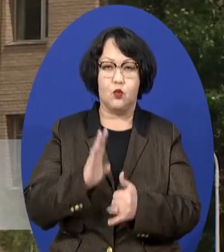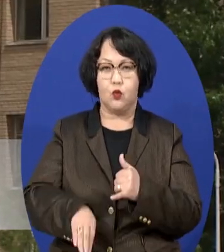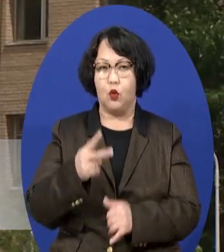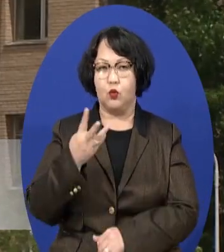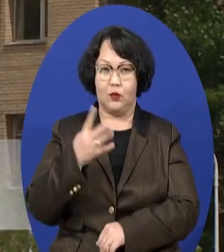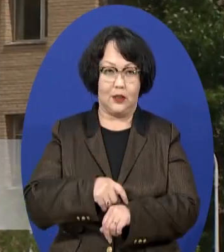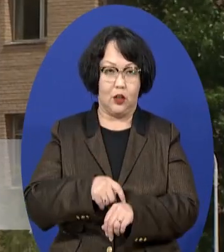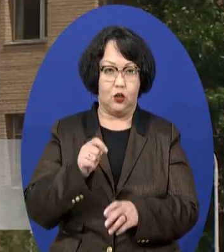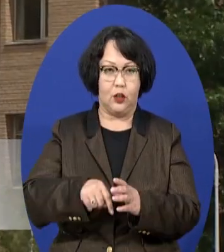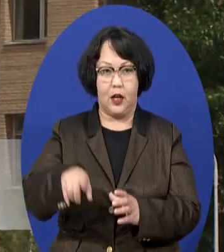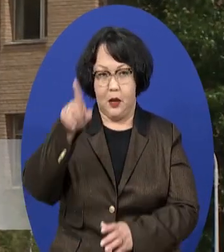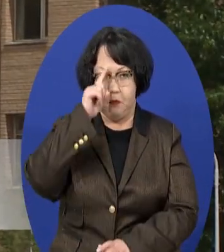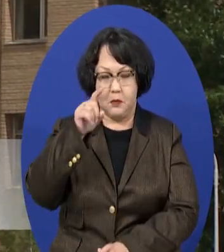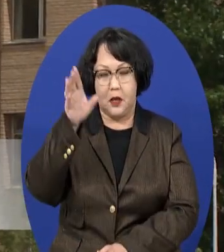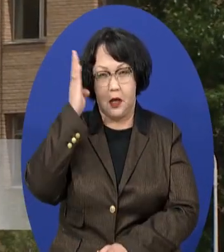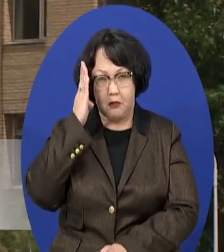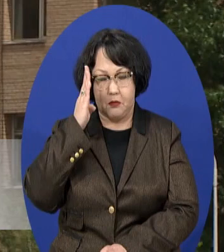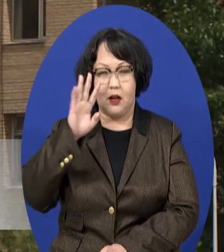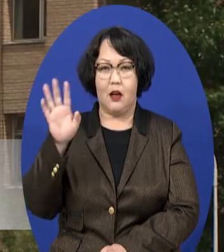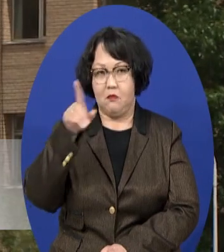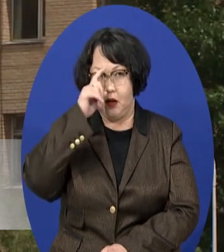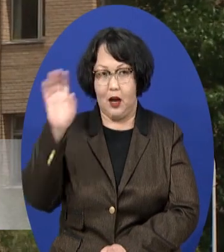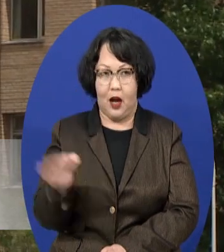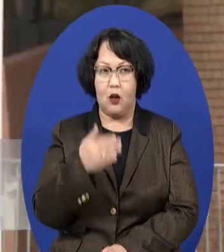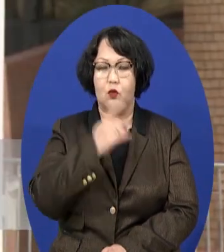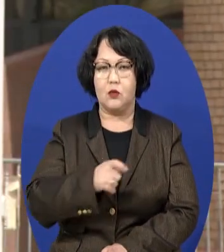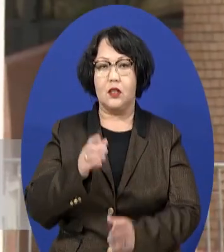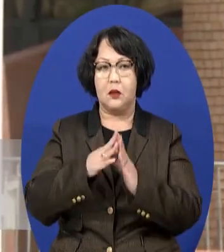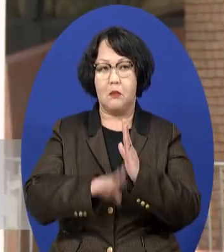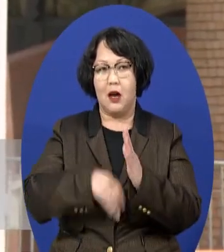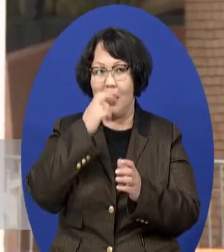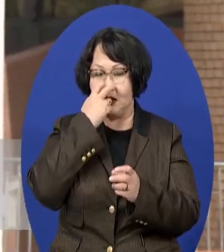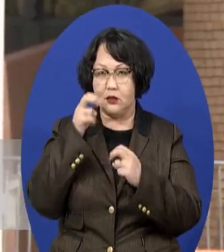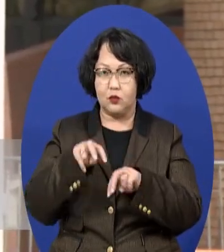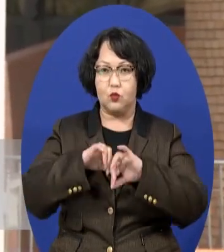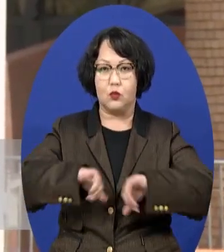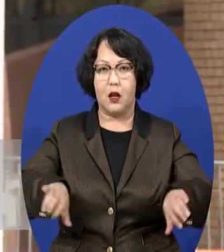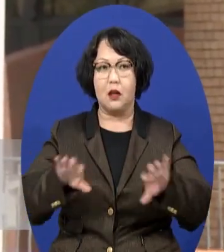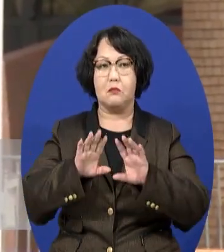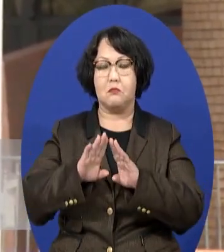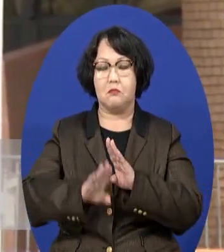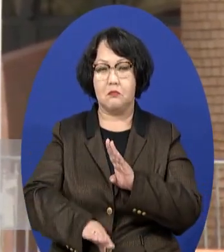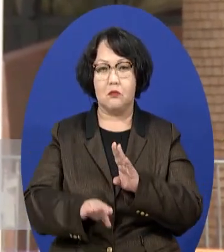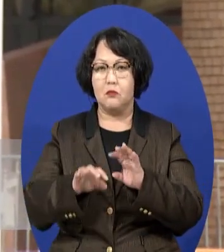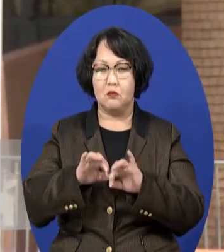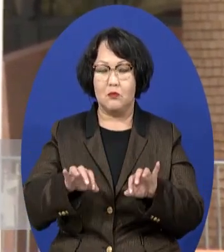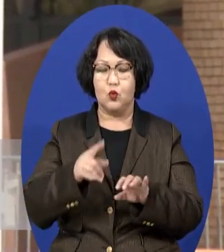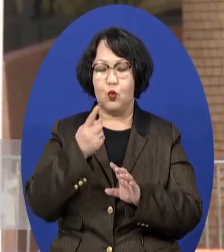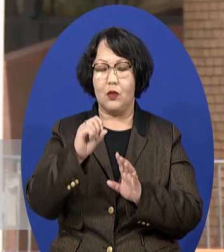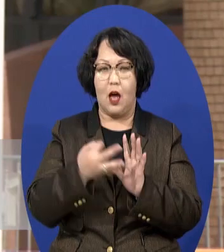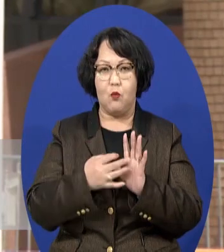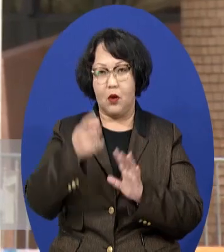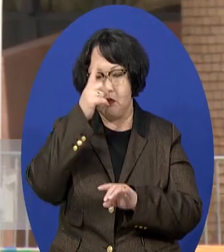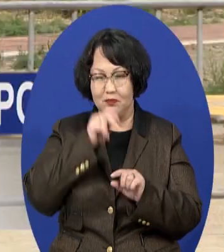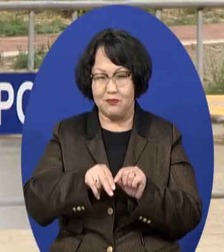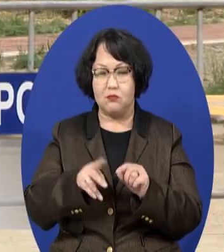цагт эмнэлгээс хэвтэн эмчлүүлж гарсан хүнээс гадна одоо гэрийн ажиглалт тусгаарлалтанд байсан 108 хүн хяналтаас гарсан байна. Халдварын